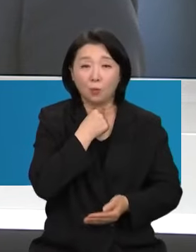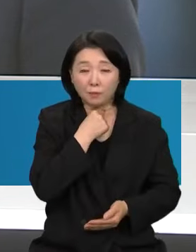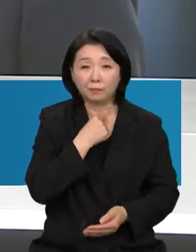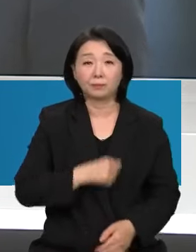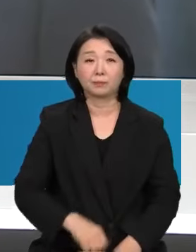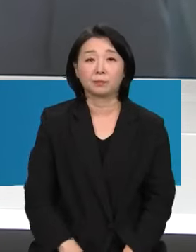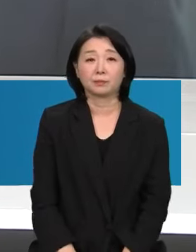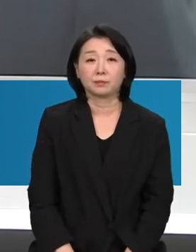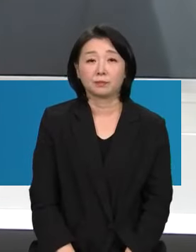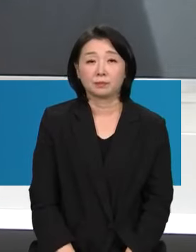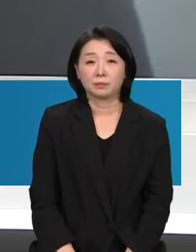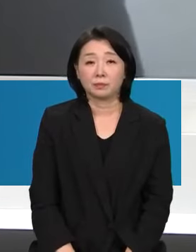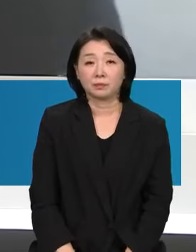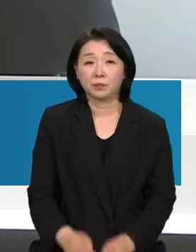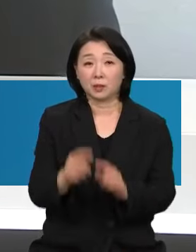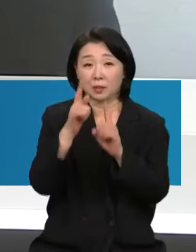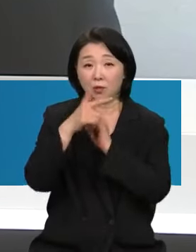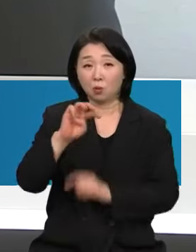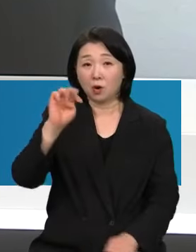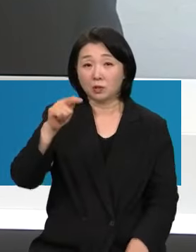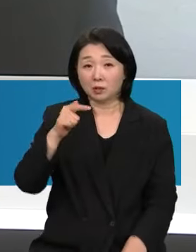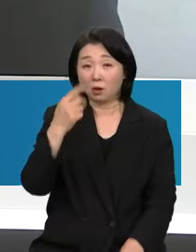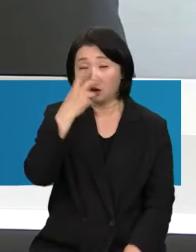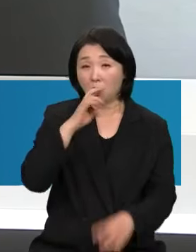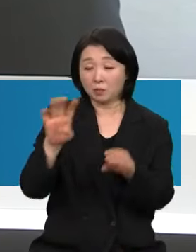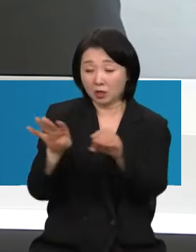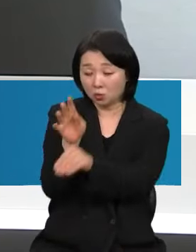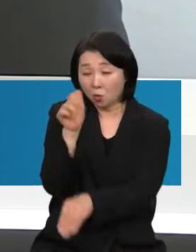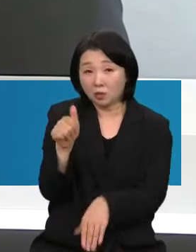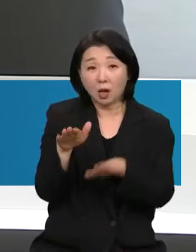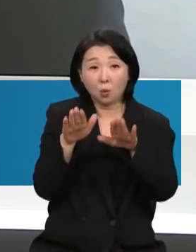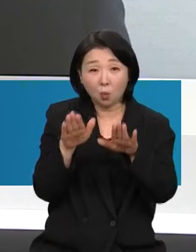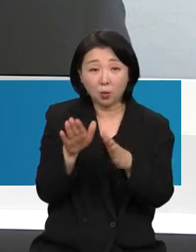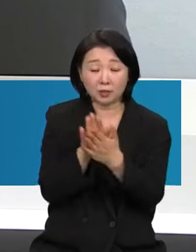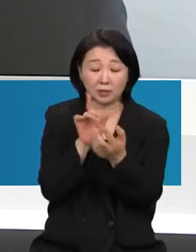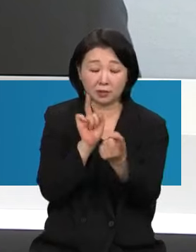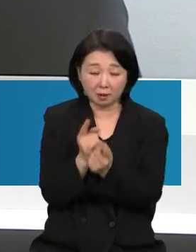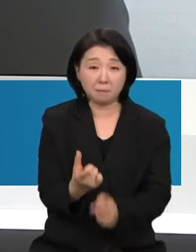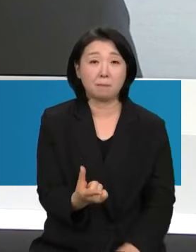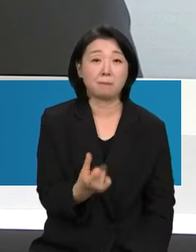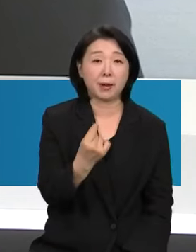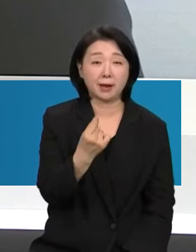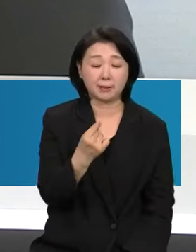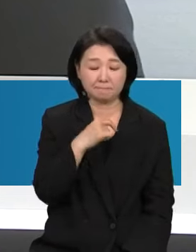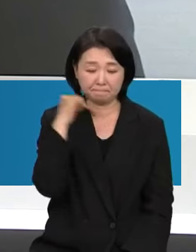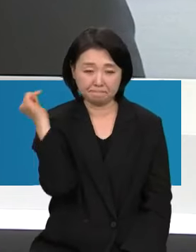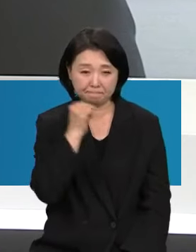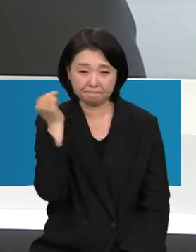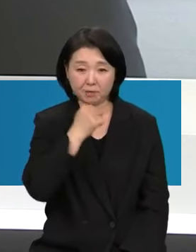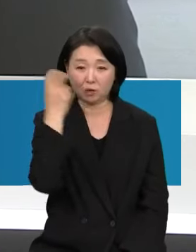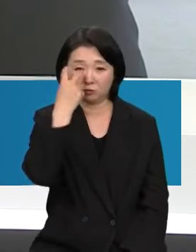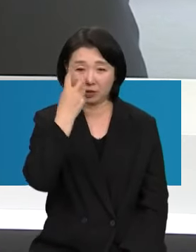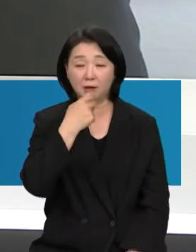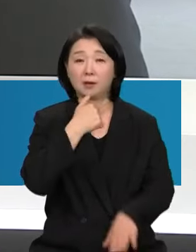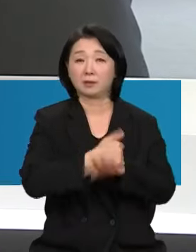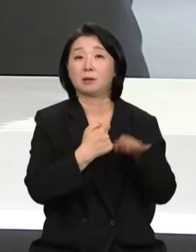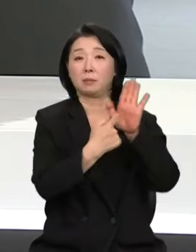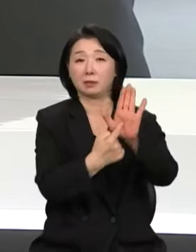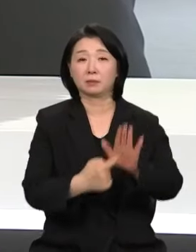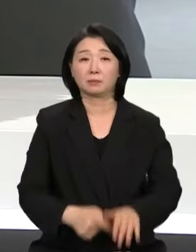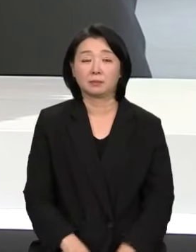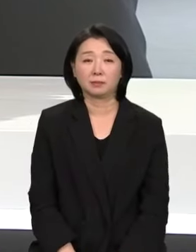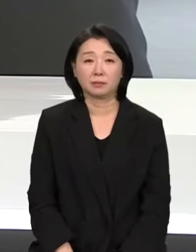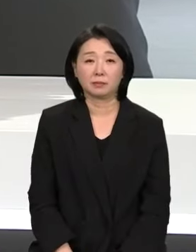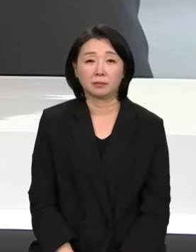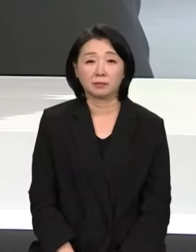결과 확인됐습니다. 이원석 검찰총장은 오늘 직접 신속하고 엄정하게 수사하겠다는 입장을 밝혔습니다.